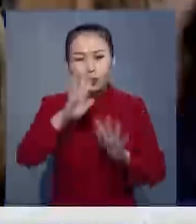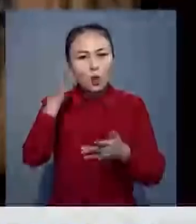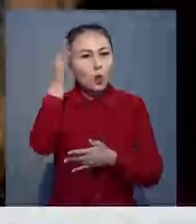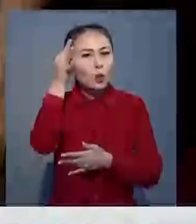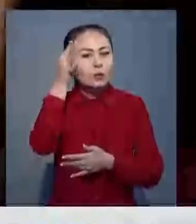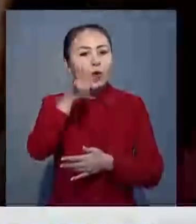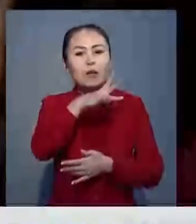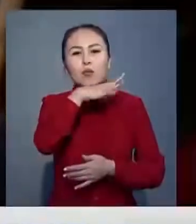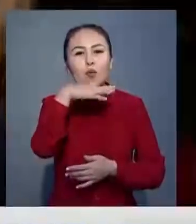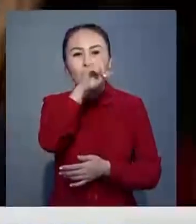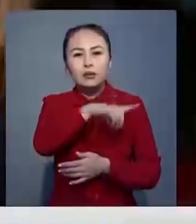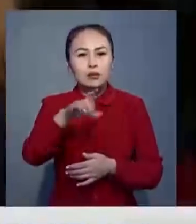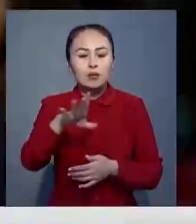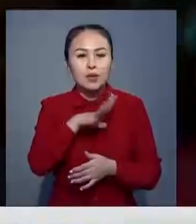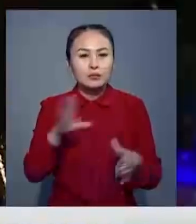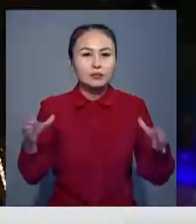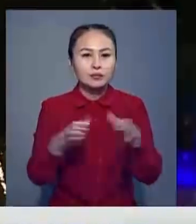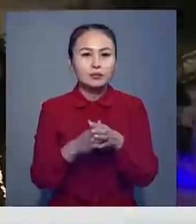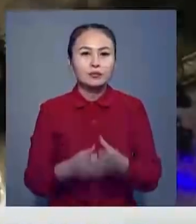үшін мыңдаған адам жиналды.